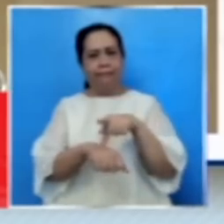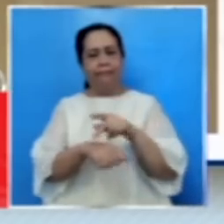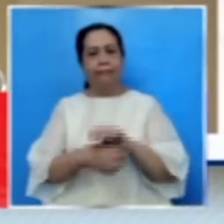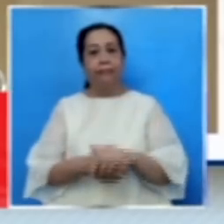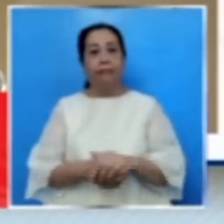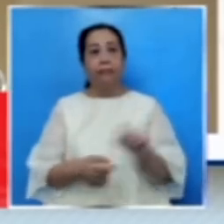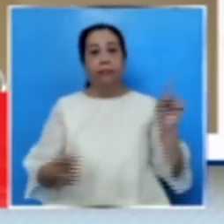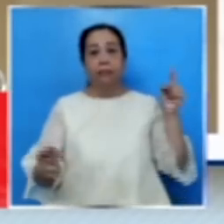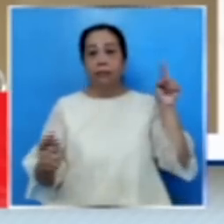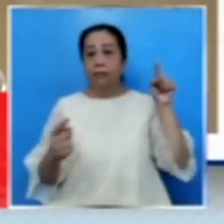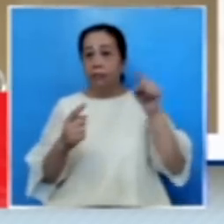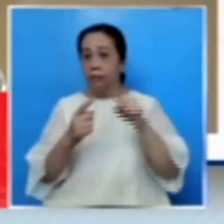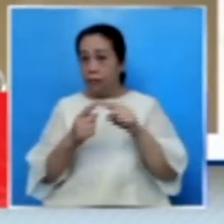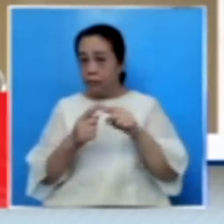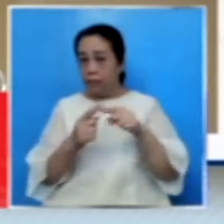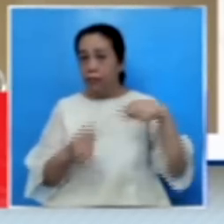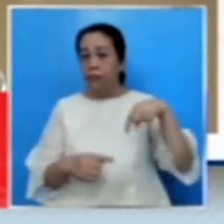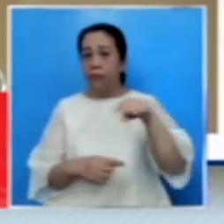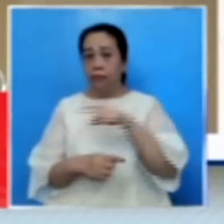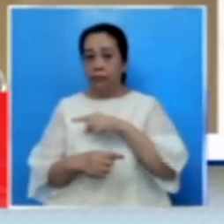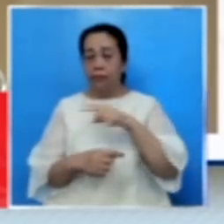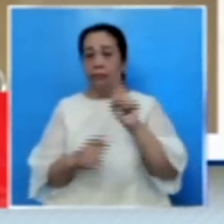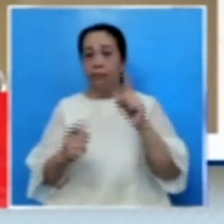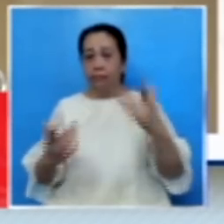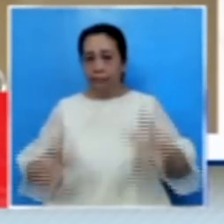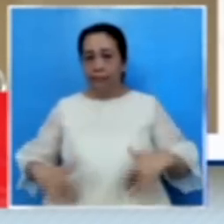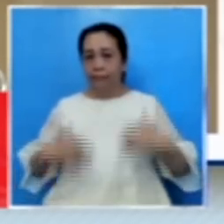hanggang tayo ay nabubuhay.